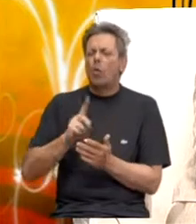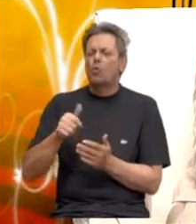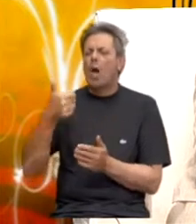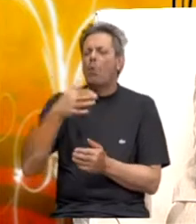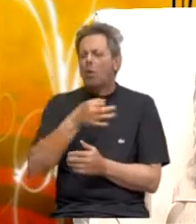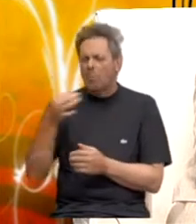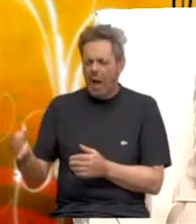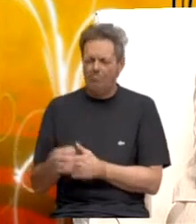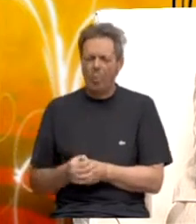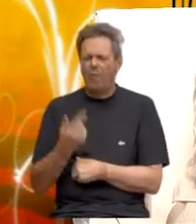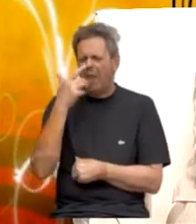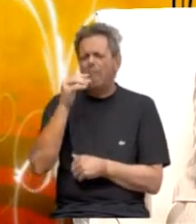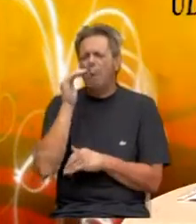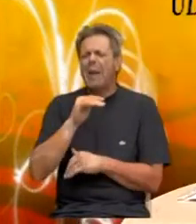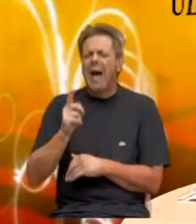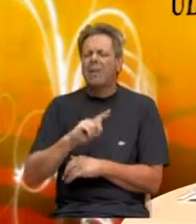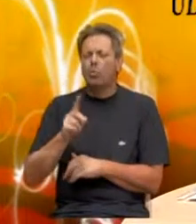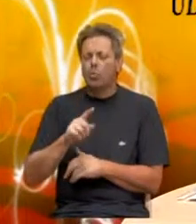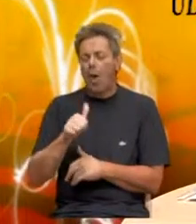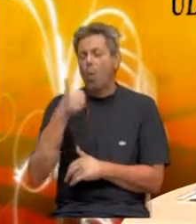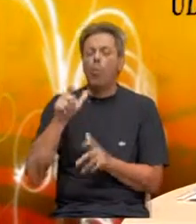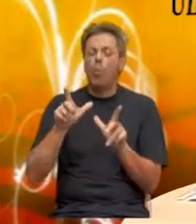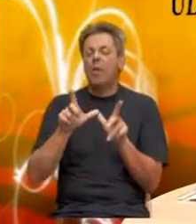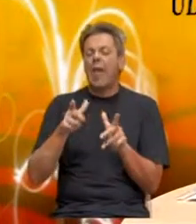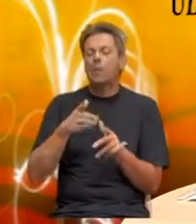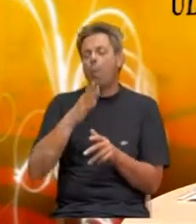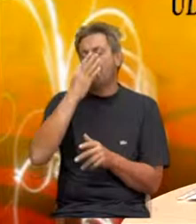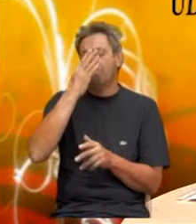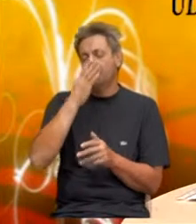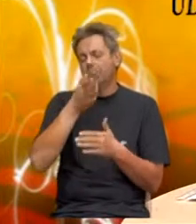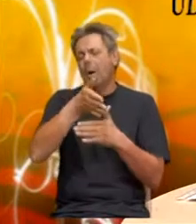danu, veli 2,5 milijardi otkucaja tijekom jednog prosječnog života.